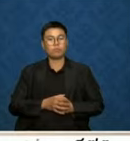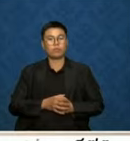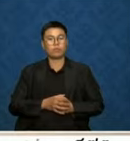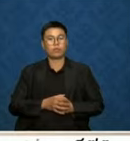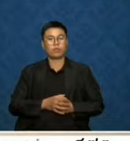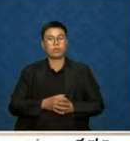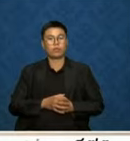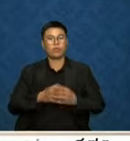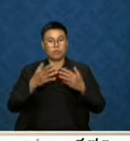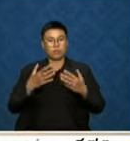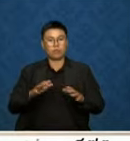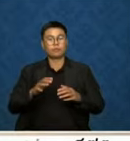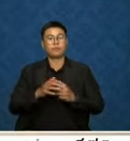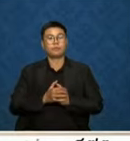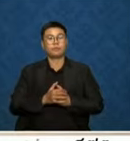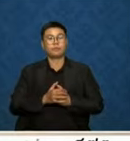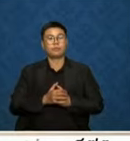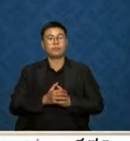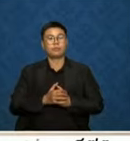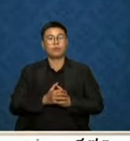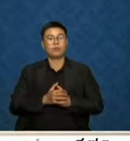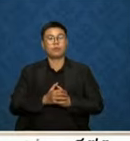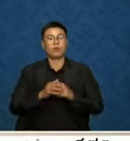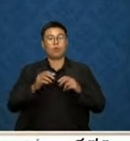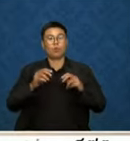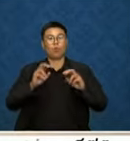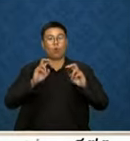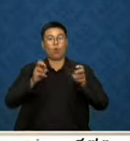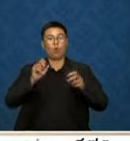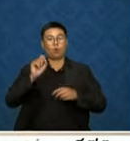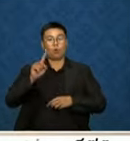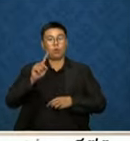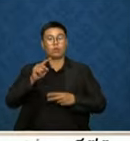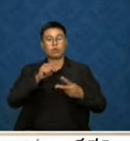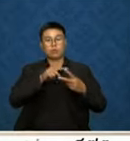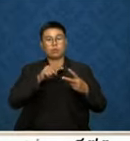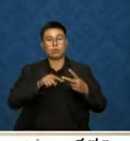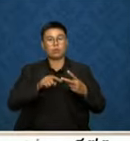เป็นอันเสร็จสิ้นยติด่วนด้วยวาจาทั้ง2ยตินะครับต่อไปครับ